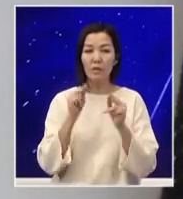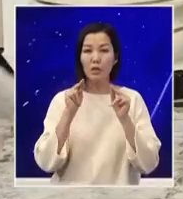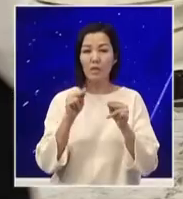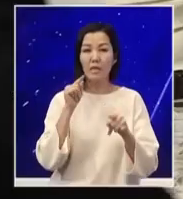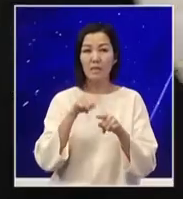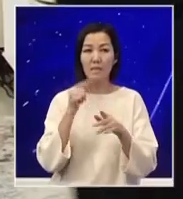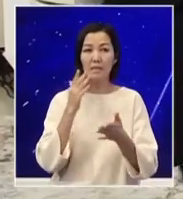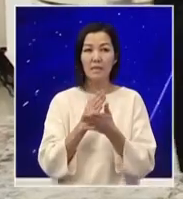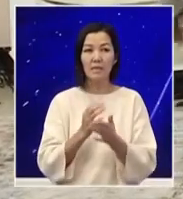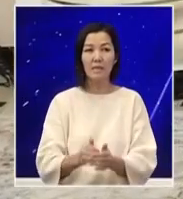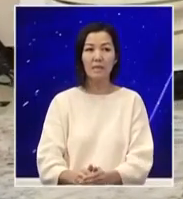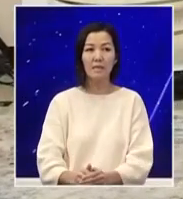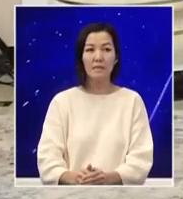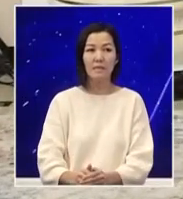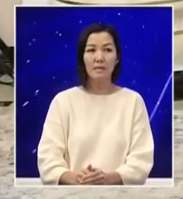сезіндік.